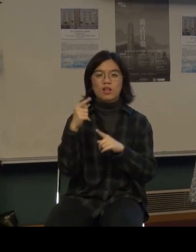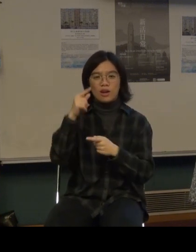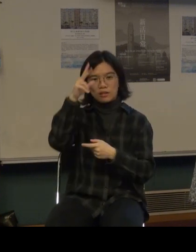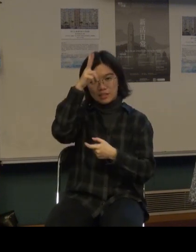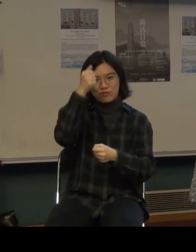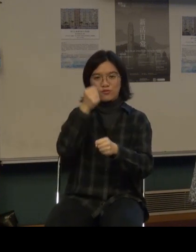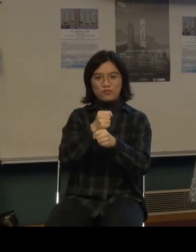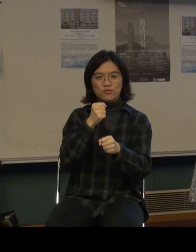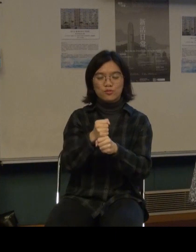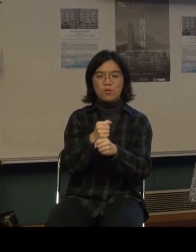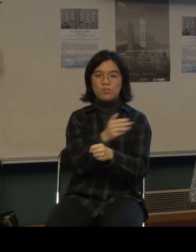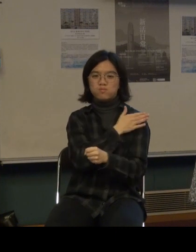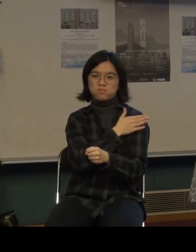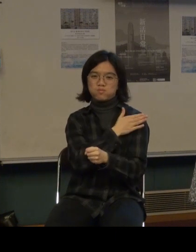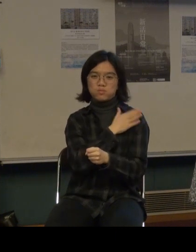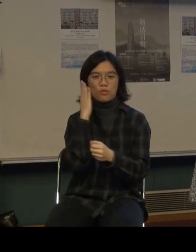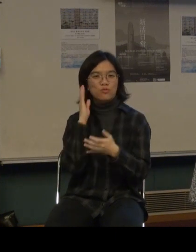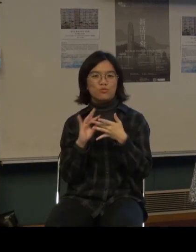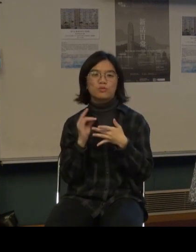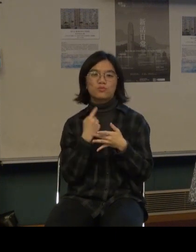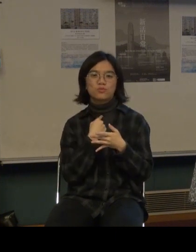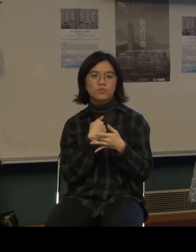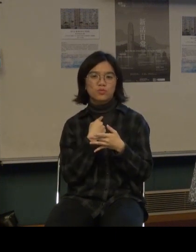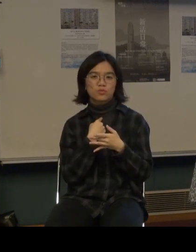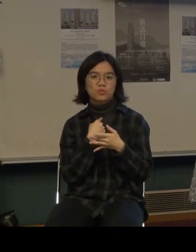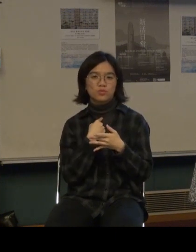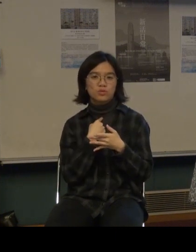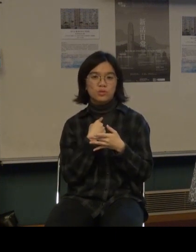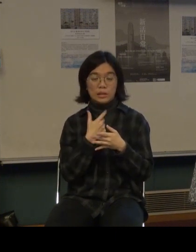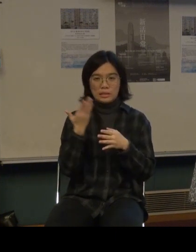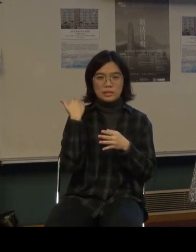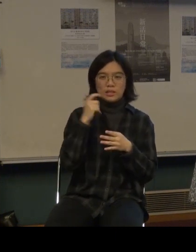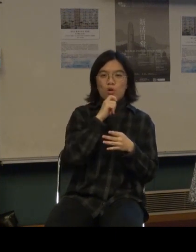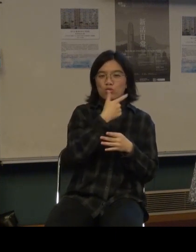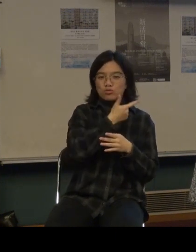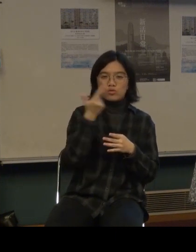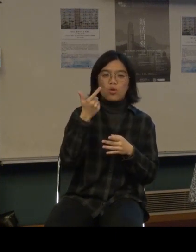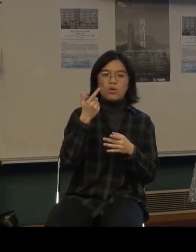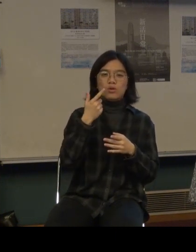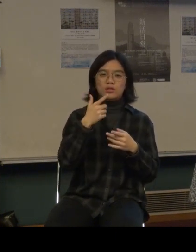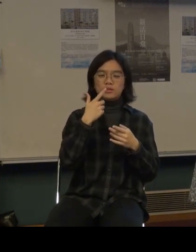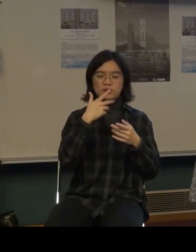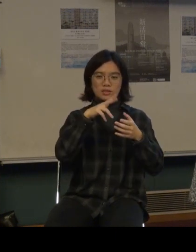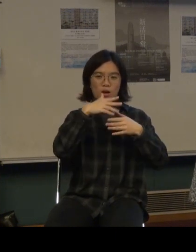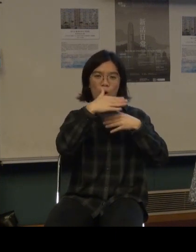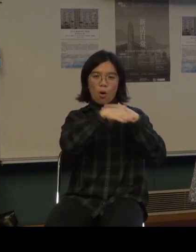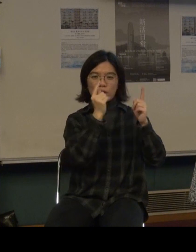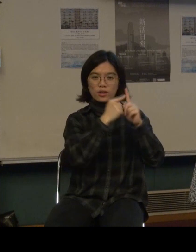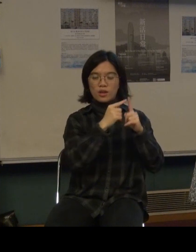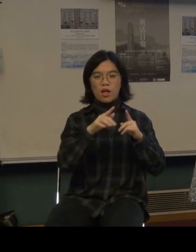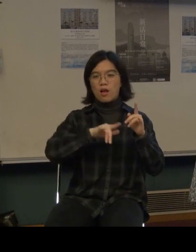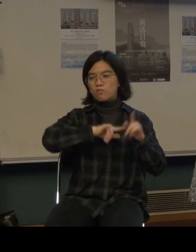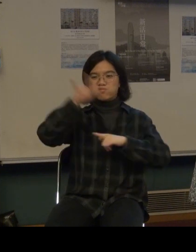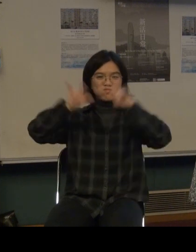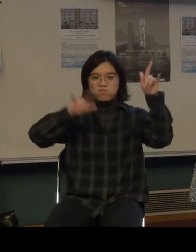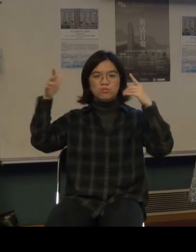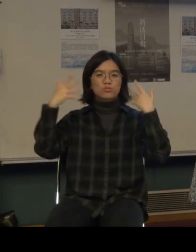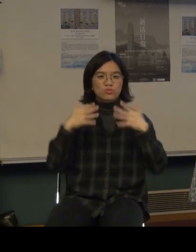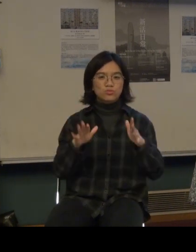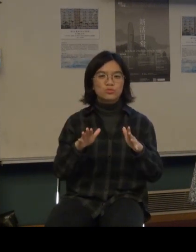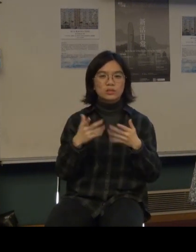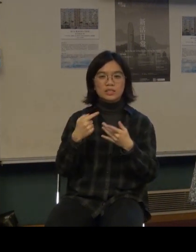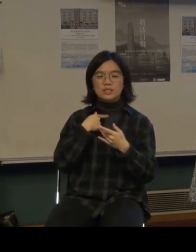為咧當時係好多公務員，特別係啲洋人已經走咗，佢哋要喺英國去招募翻啲公務員翻嚟，